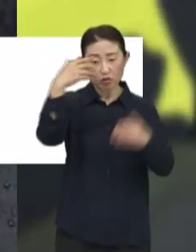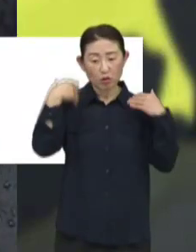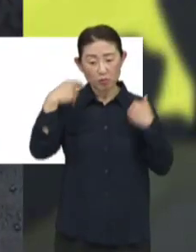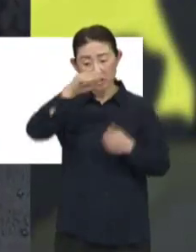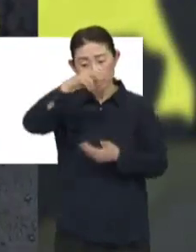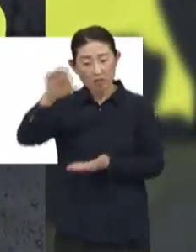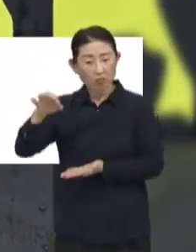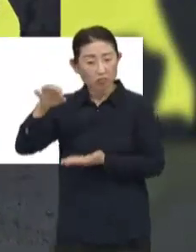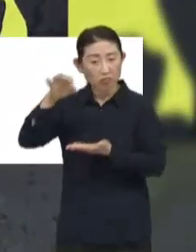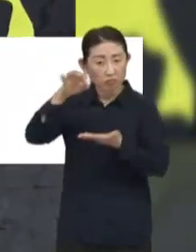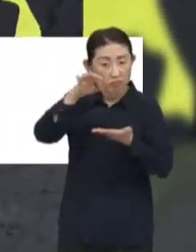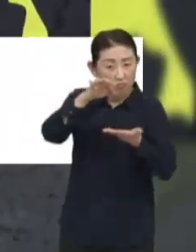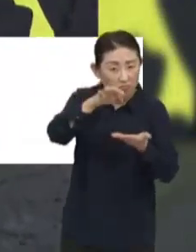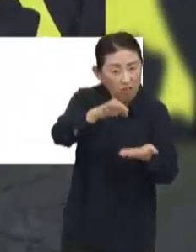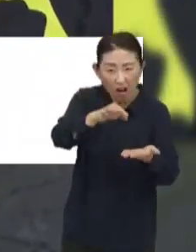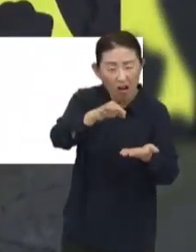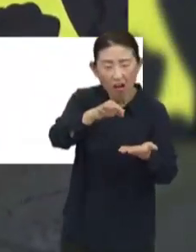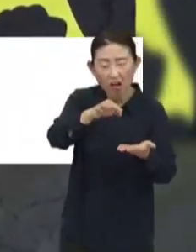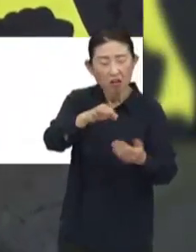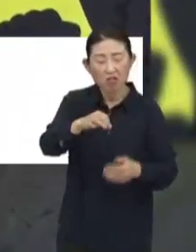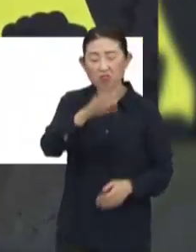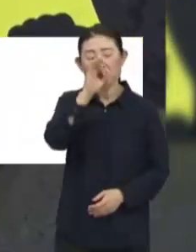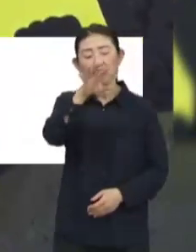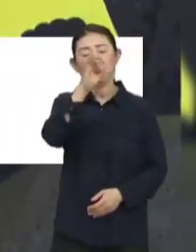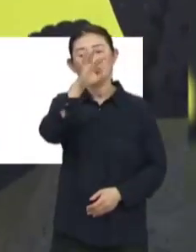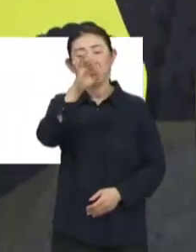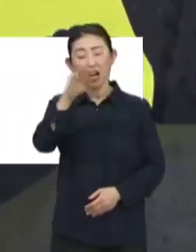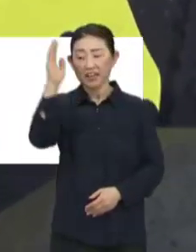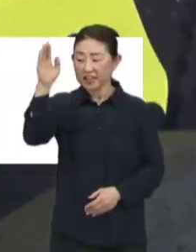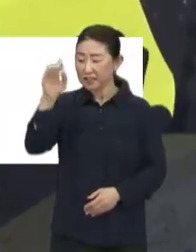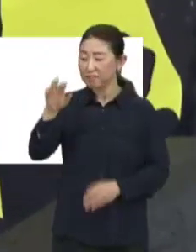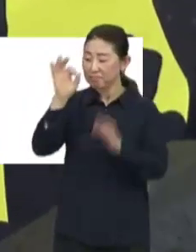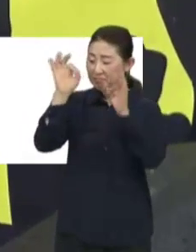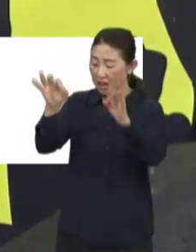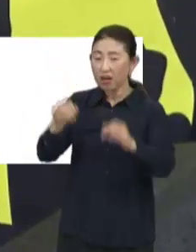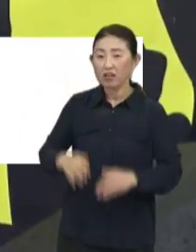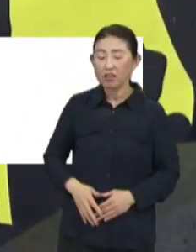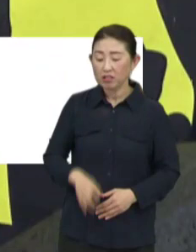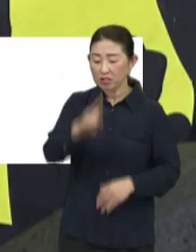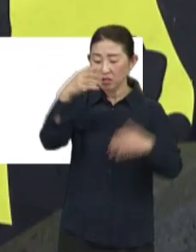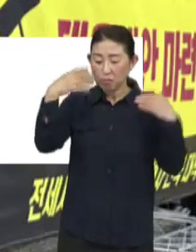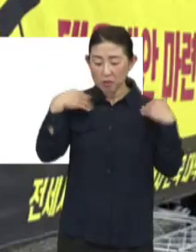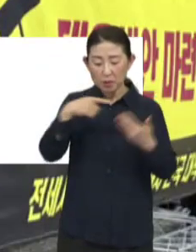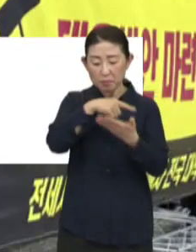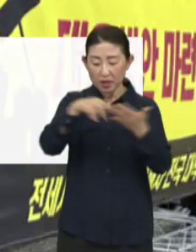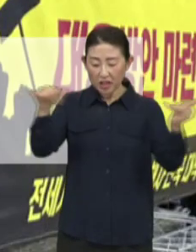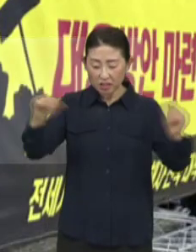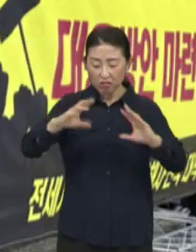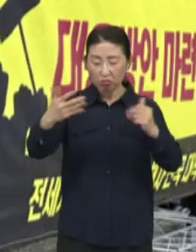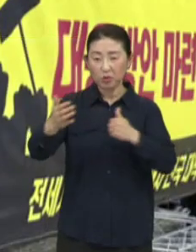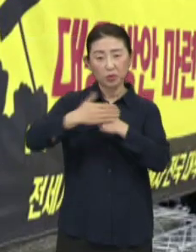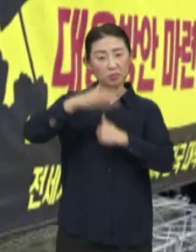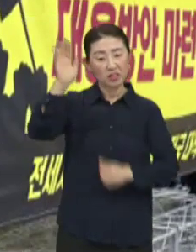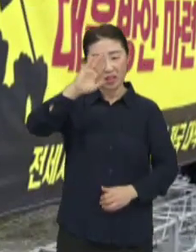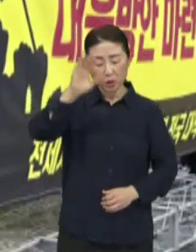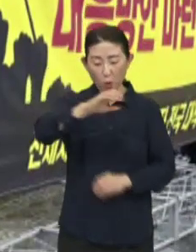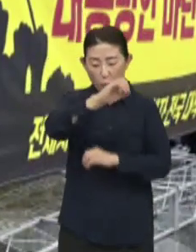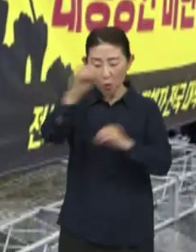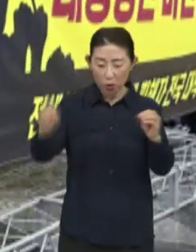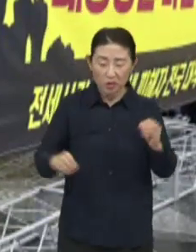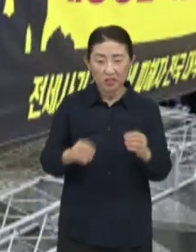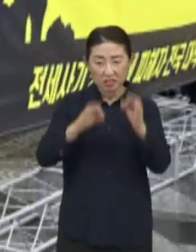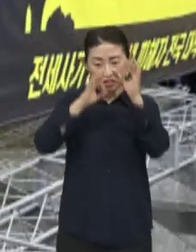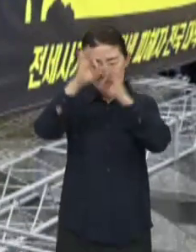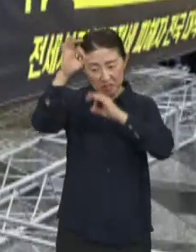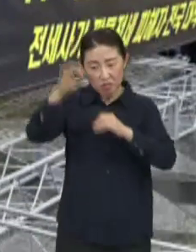재정으로 언제든지 엔젤 역할을 하는 것은 불가능하다고 한 발언에 대해서도 정부가 피해 국민을 외면하고 과실을 회피한